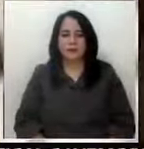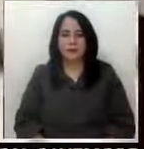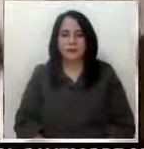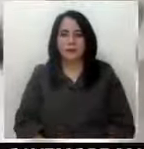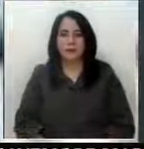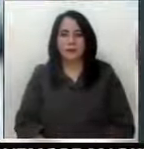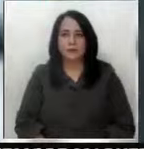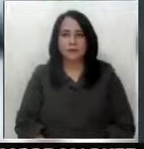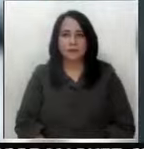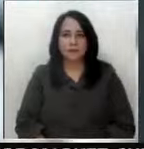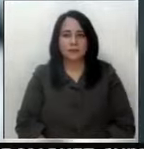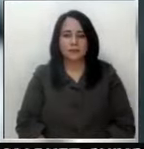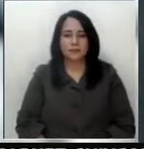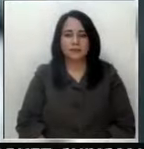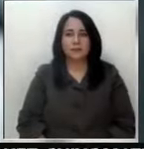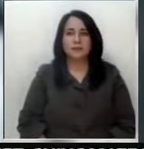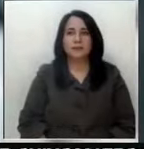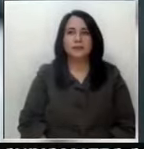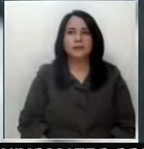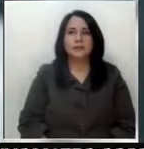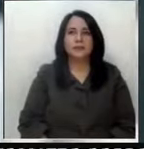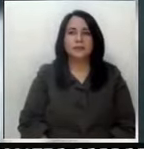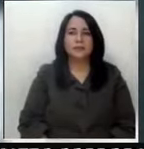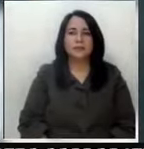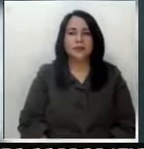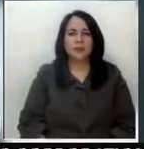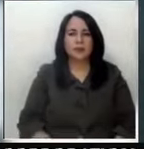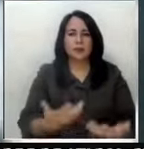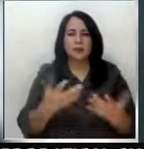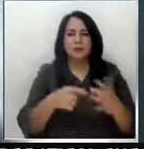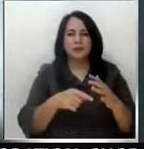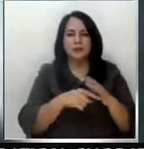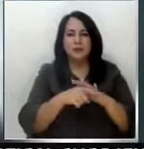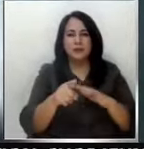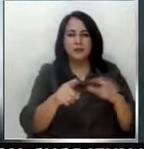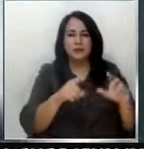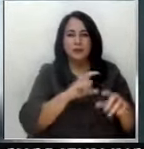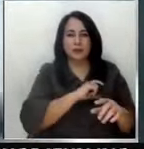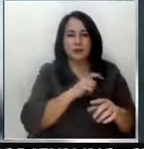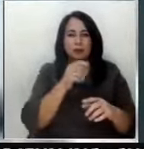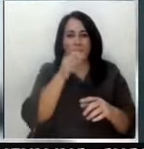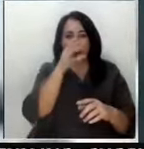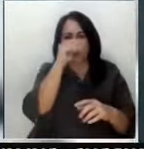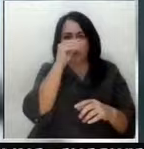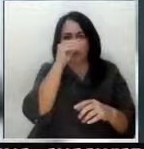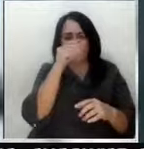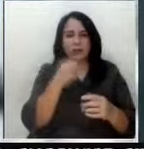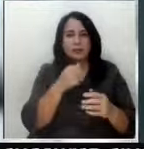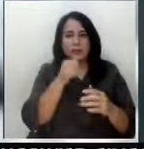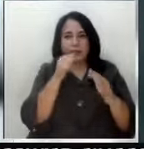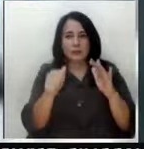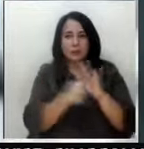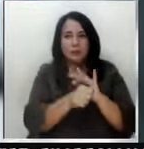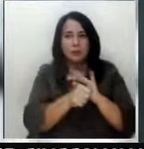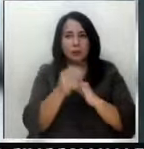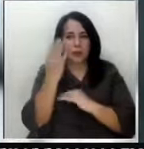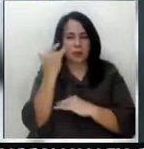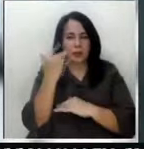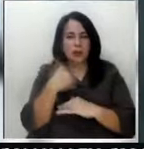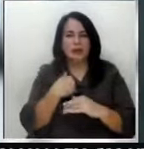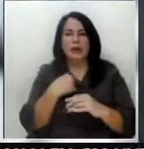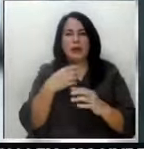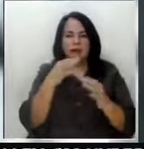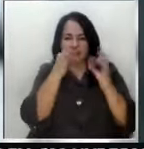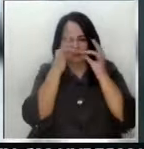horas. Wala rin kawala sa pulisya ang lalaking nagtago dahil sa kasong may kinalaman sa illegal na droga. Ang naging susi sa